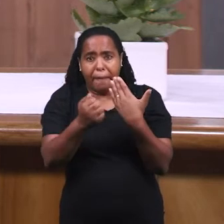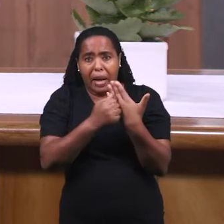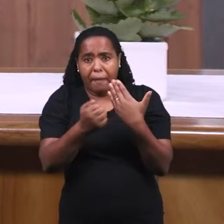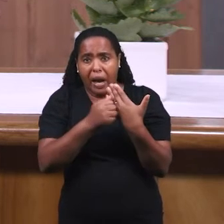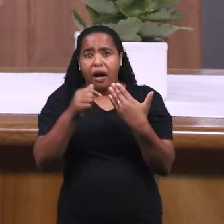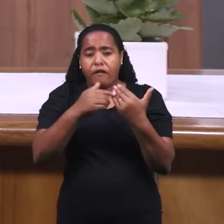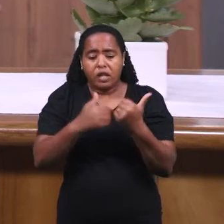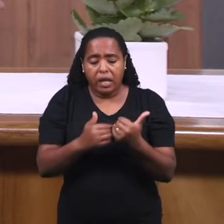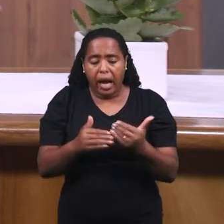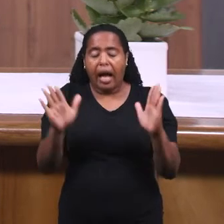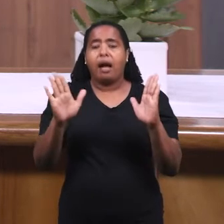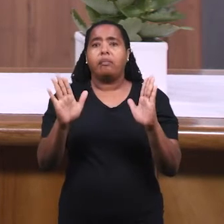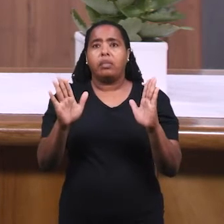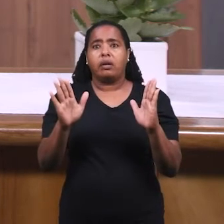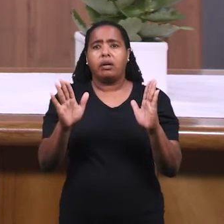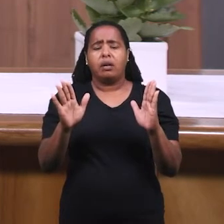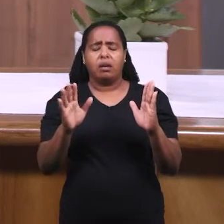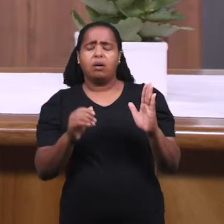да?